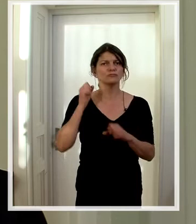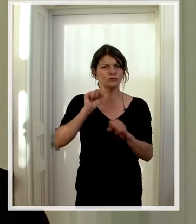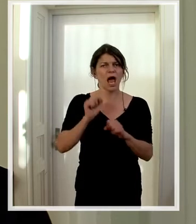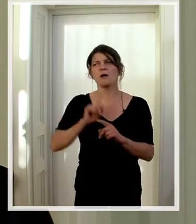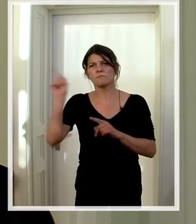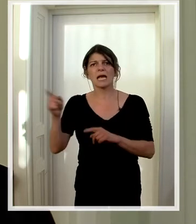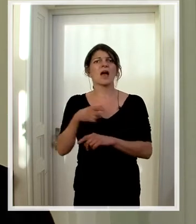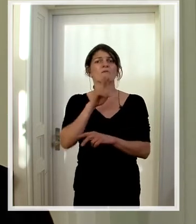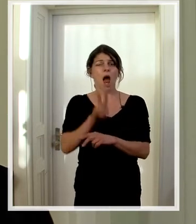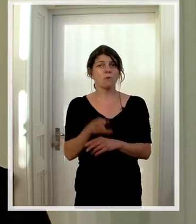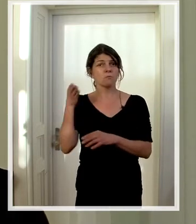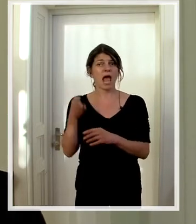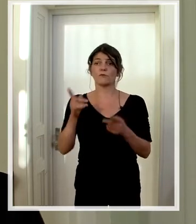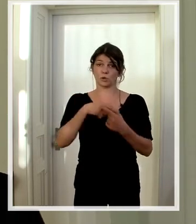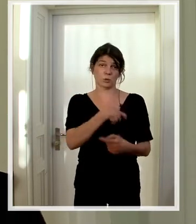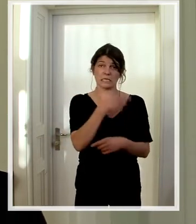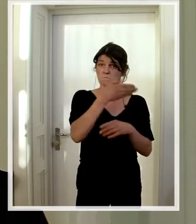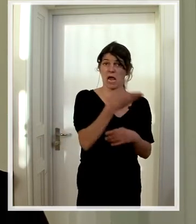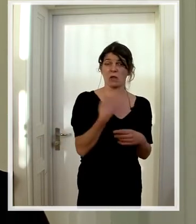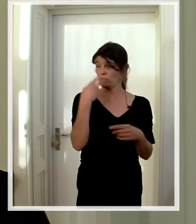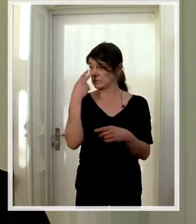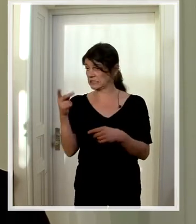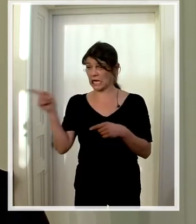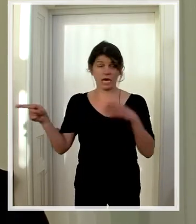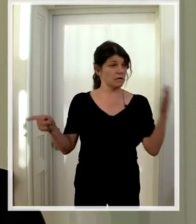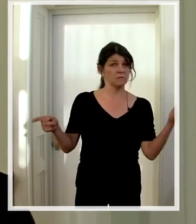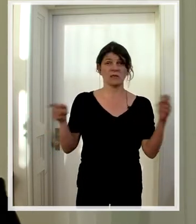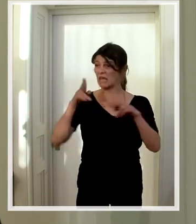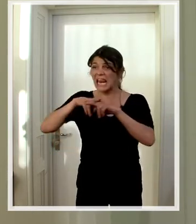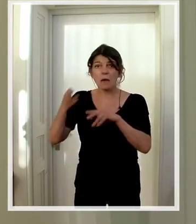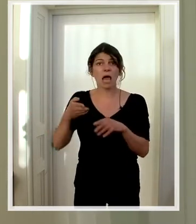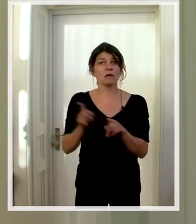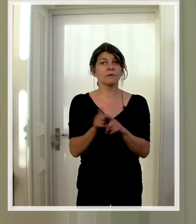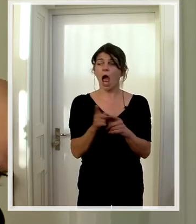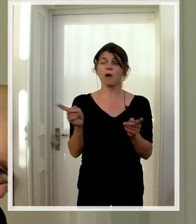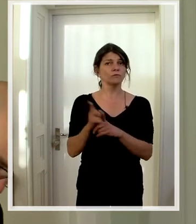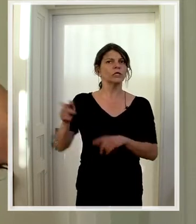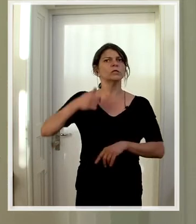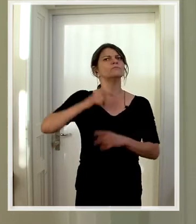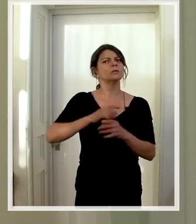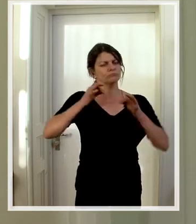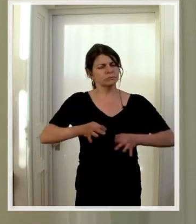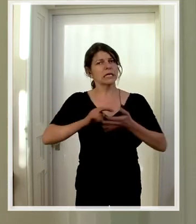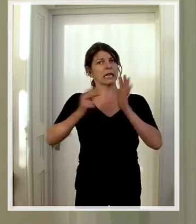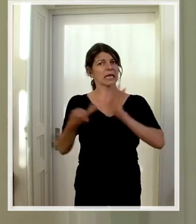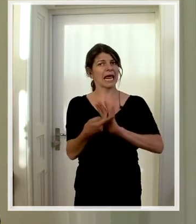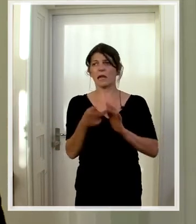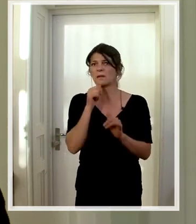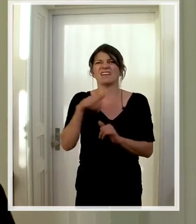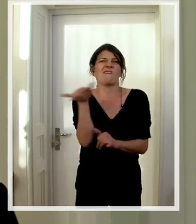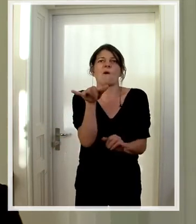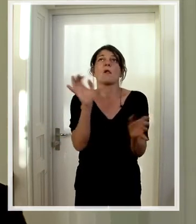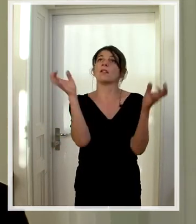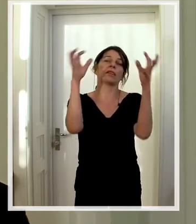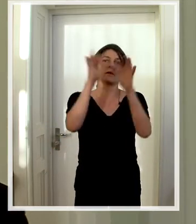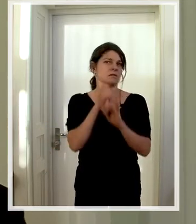auf Weg und sehe auch kleine Bahnhöfe. Und die Planung gibt keine vergoldete Bahnhöfe. Es ist Stand der Technik, die man baut bei dieser Infrastruktur.